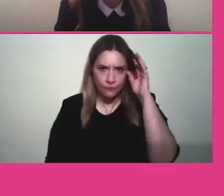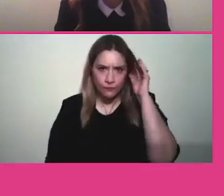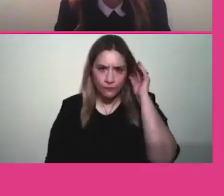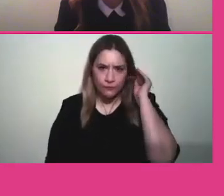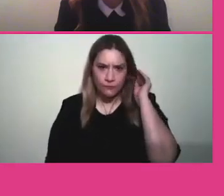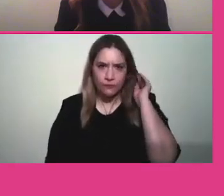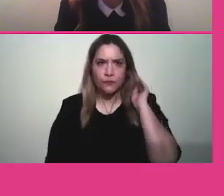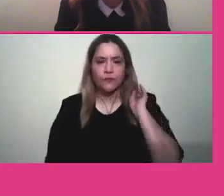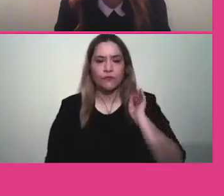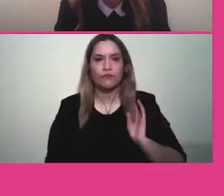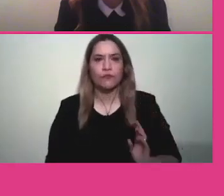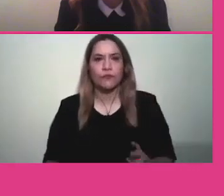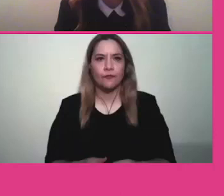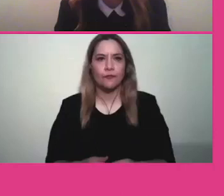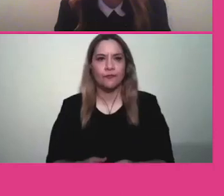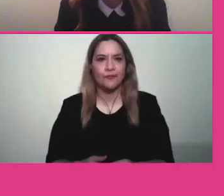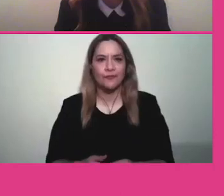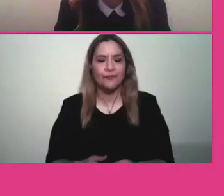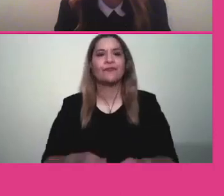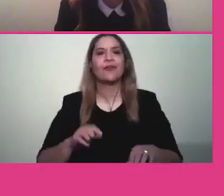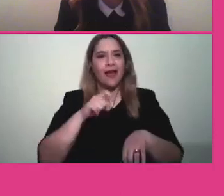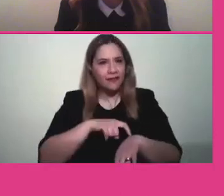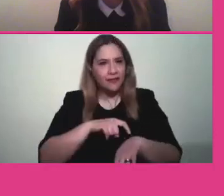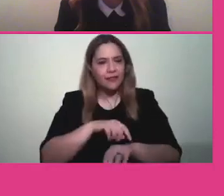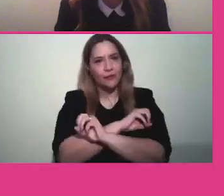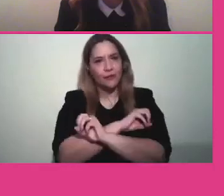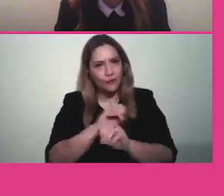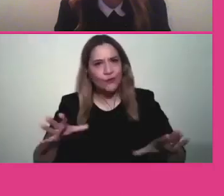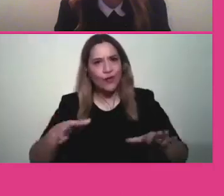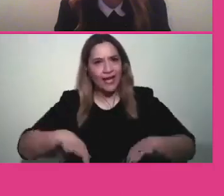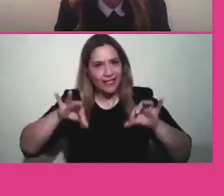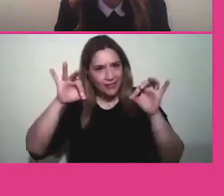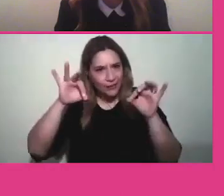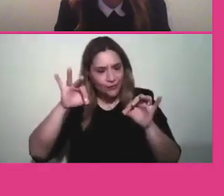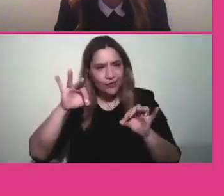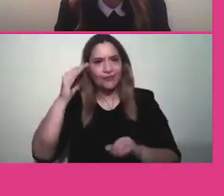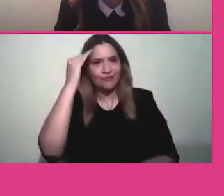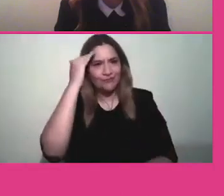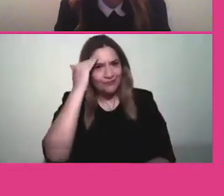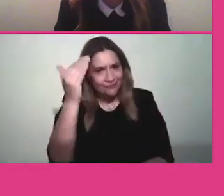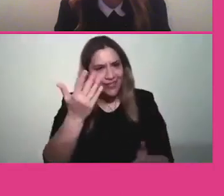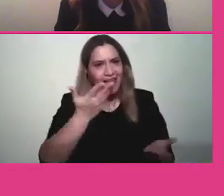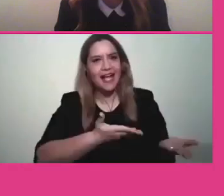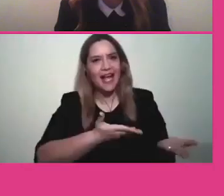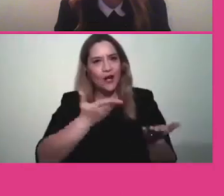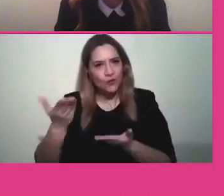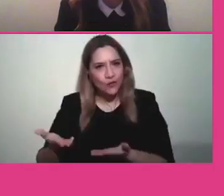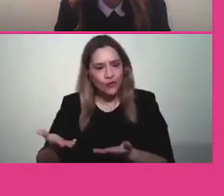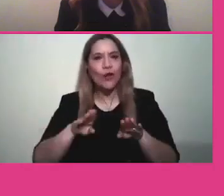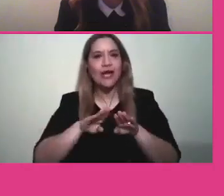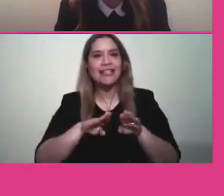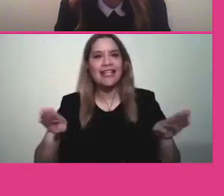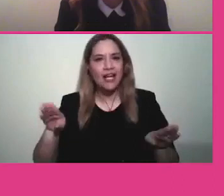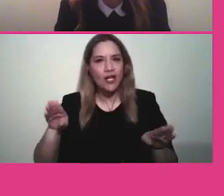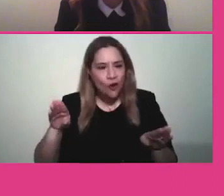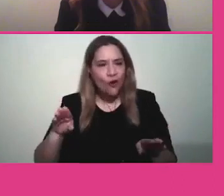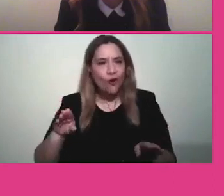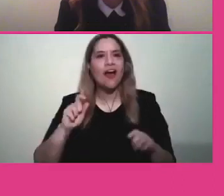Α, ωραία. Είμαστε στον αέρα, λοιπόν. Να καλωσορίσω και πάλι στο τελικό